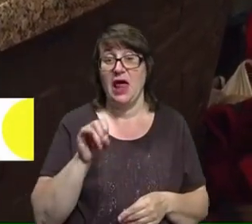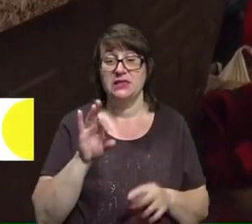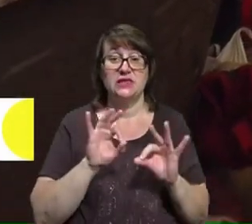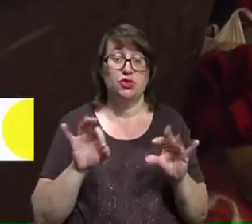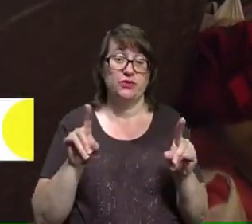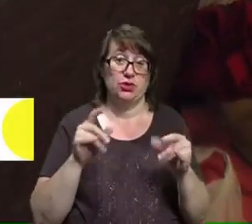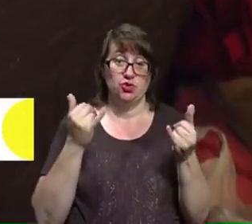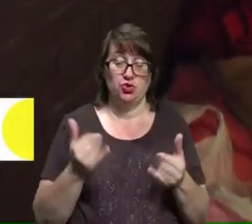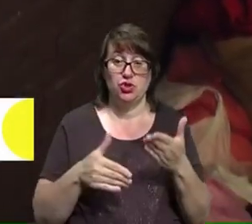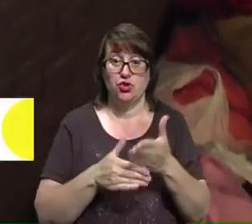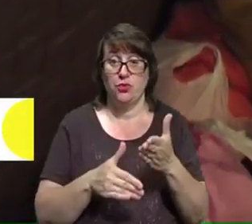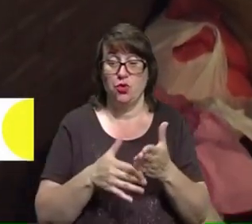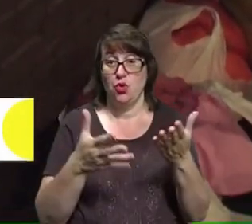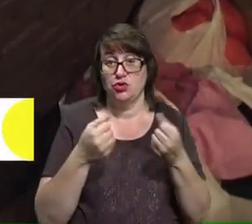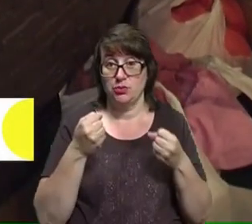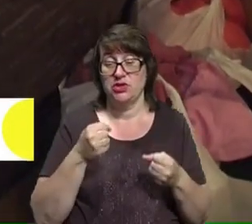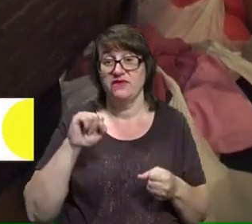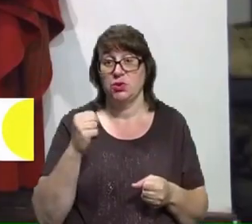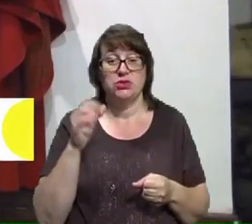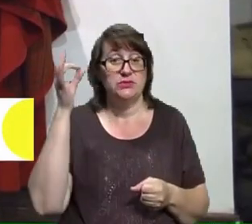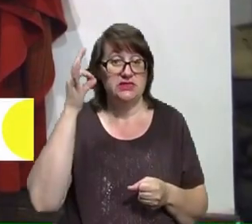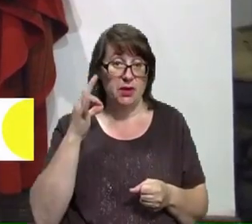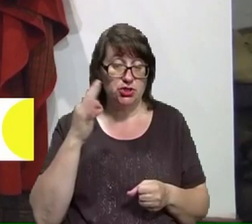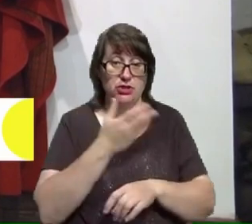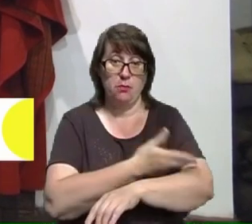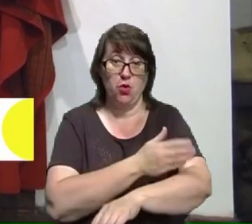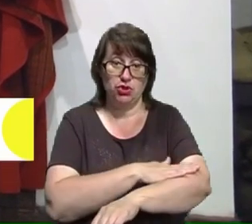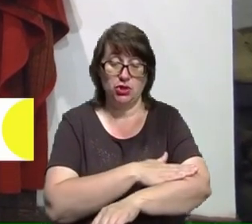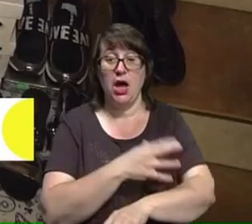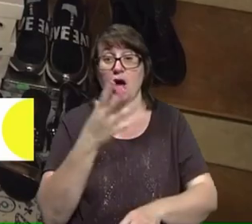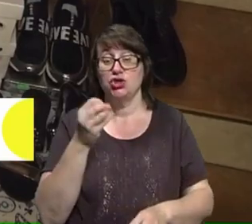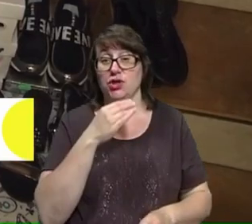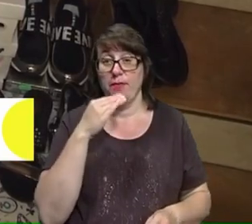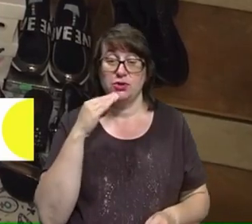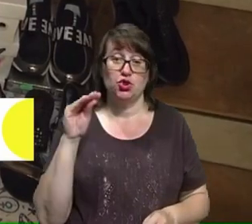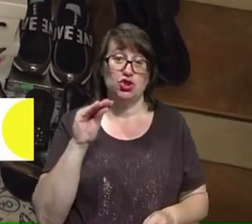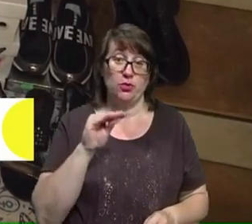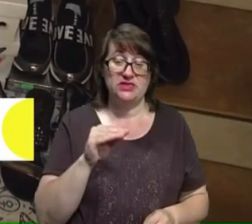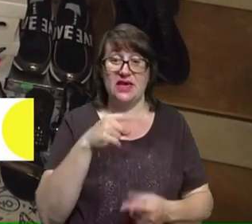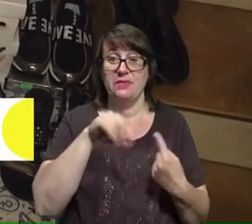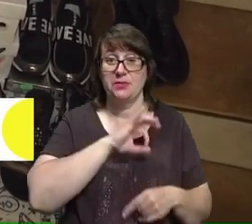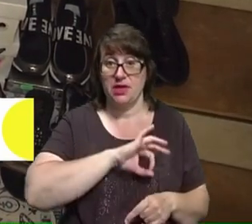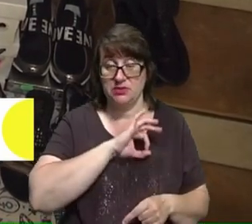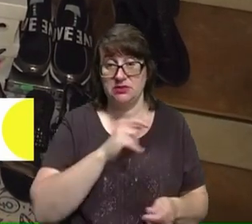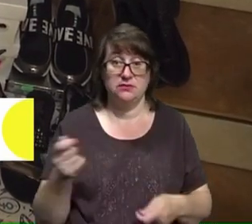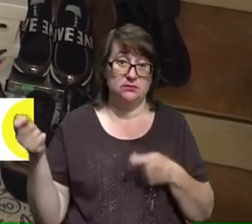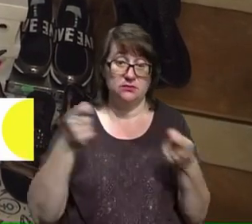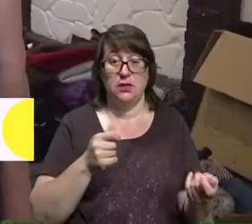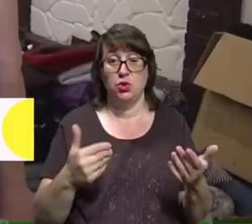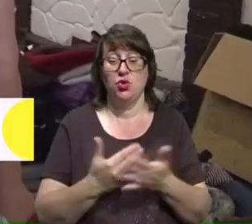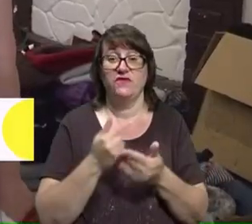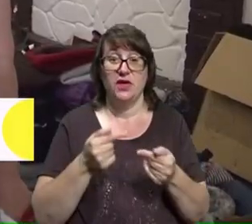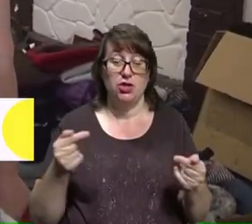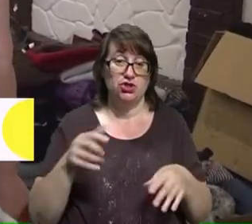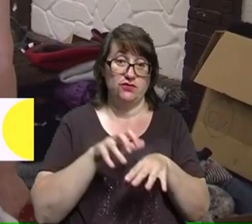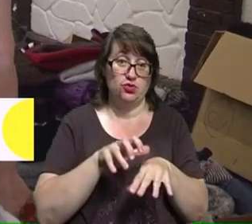допомогу отримують від друзів з Німеччини та Польщі. А ще багато житомирських підприємців доставляють нові речі та взуття.